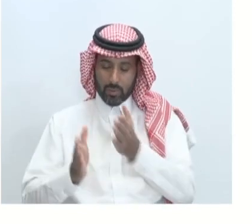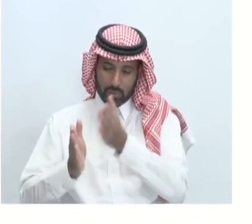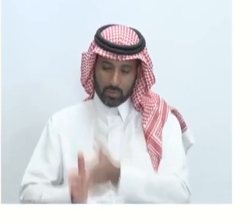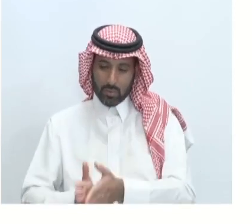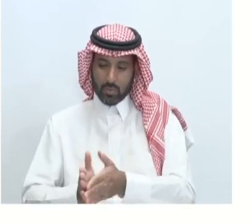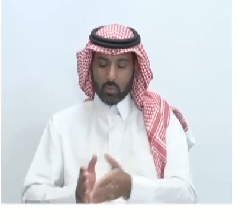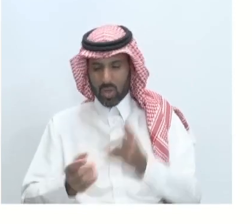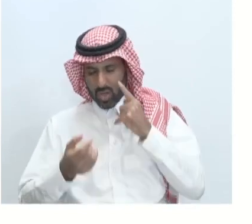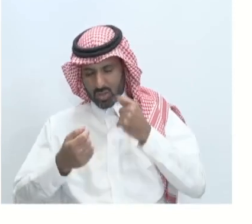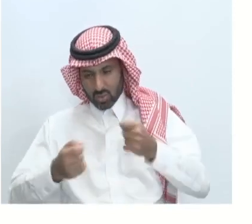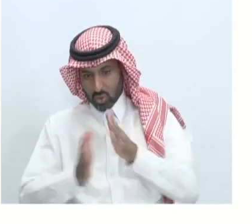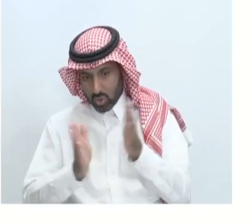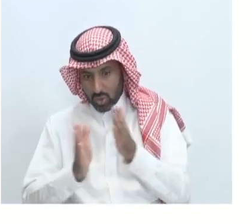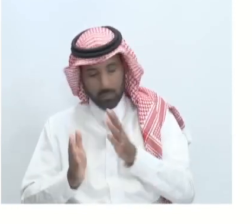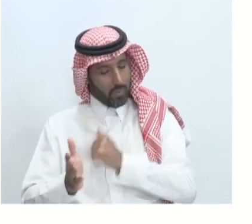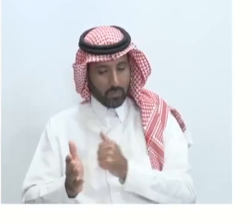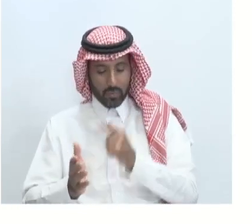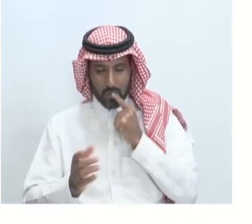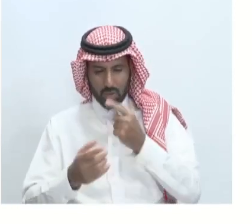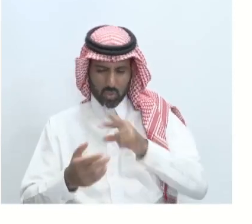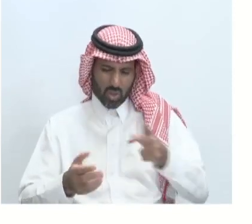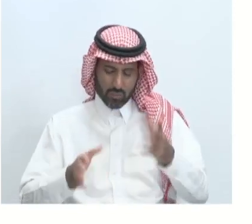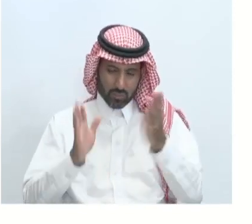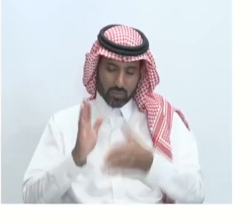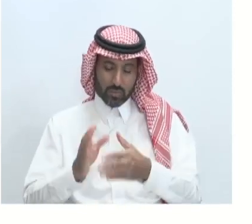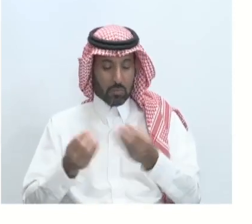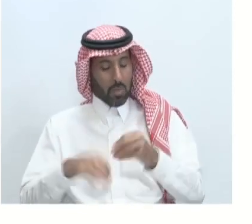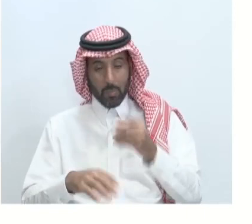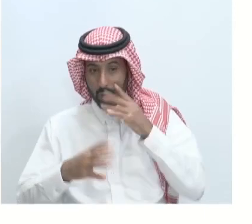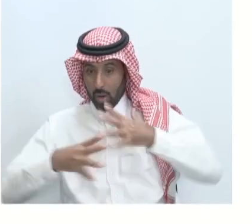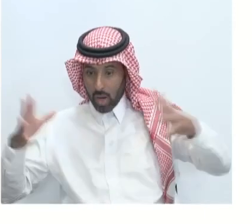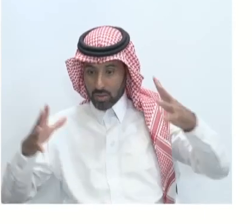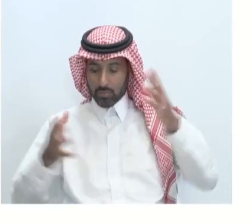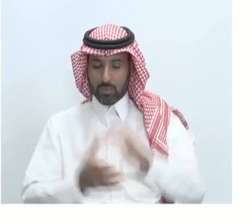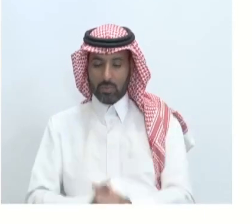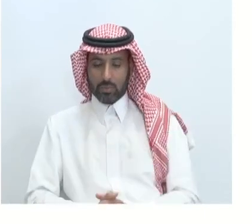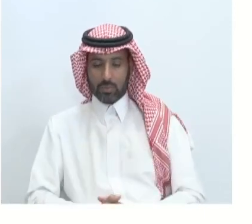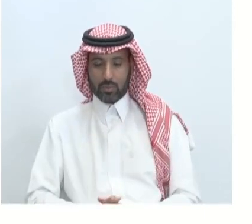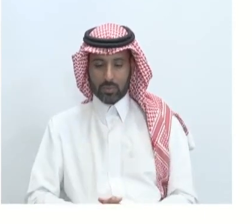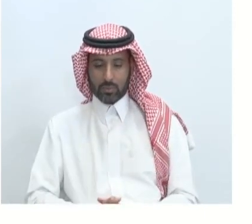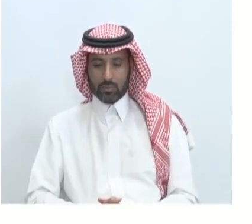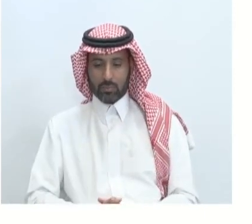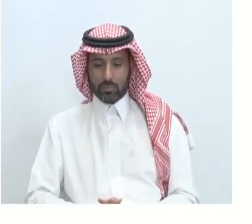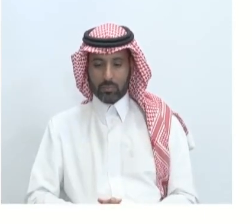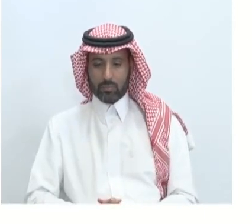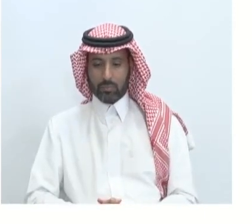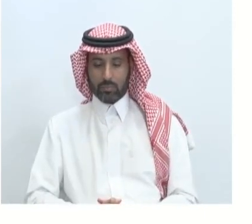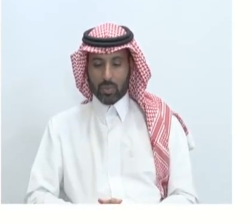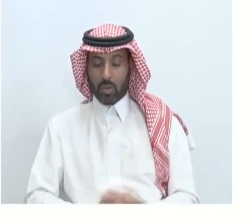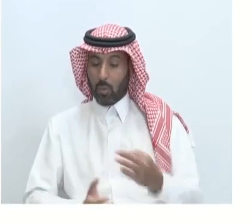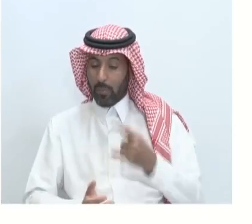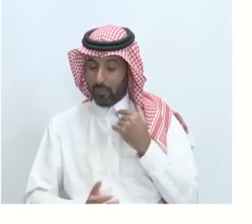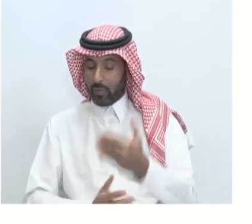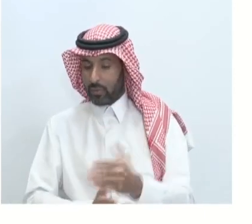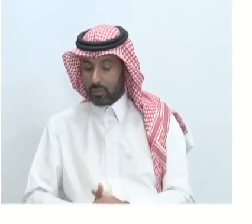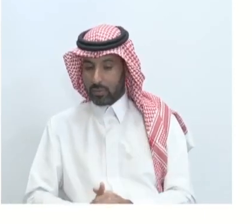ولا يعرضها للاهتزاز او التشوه مهما كبر من حجم المراه وتوجد ميزه